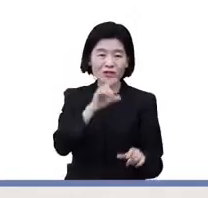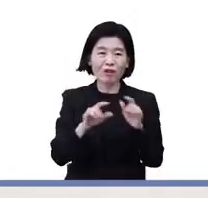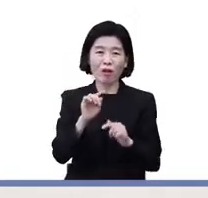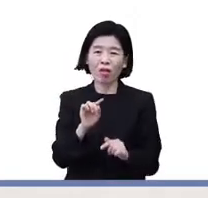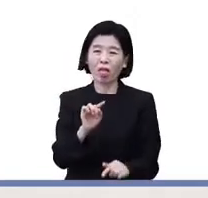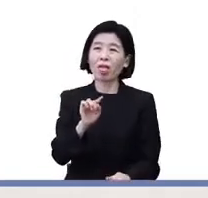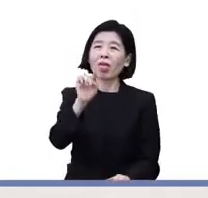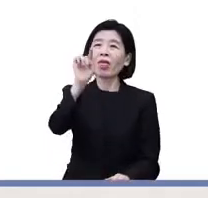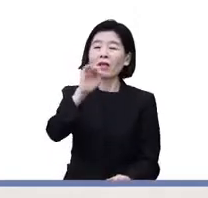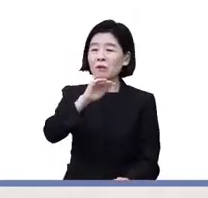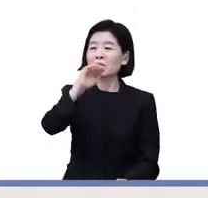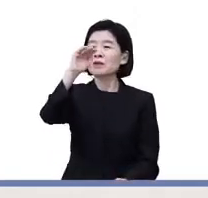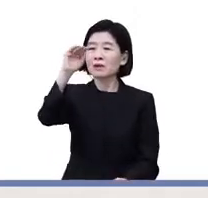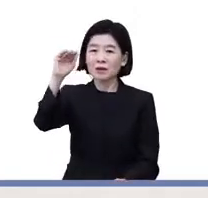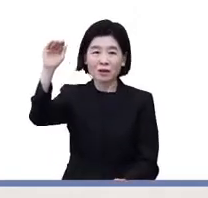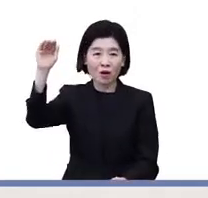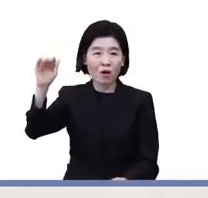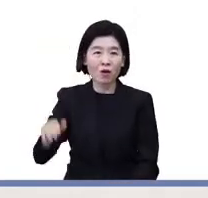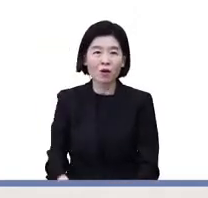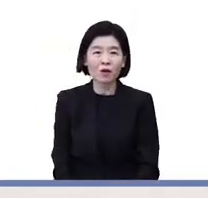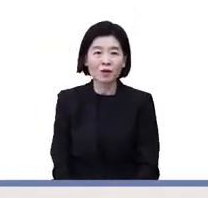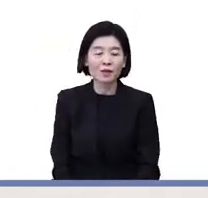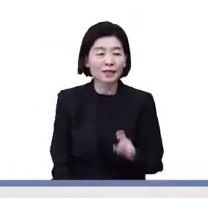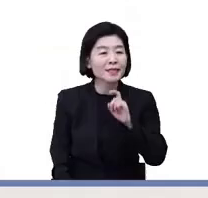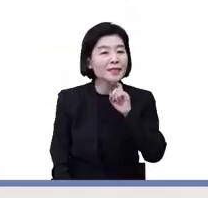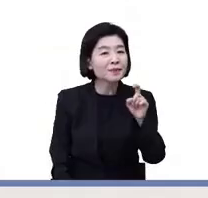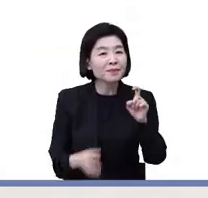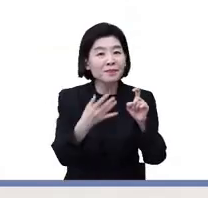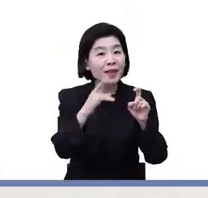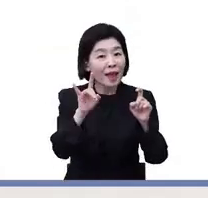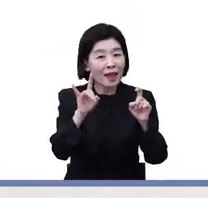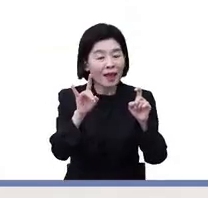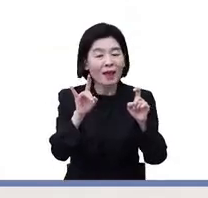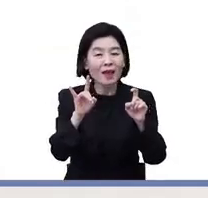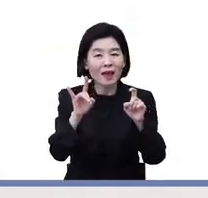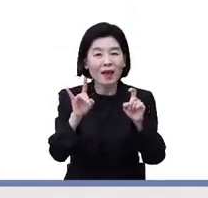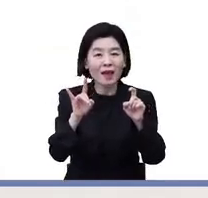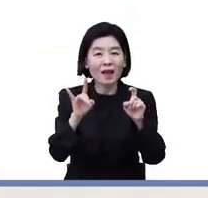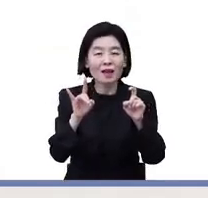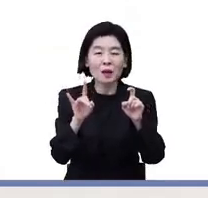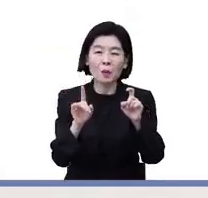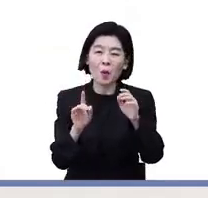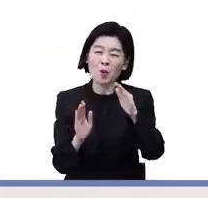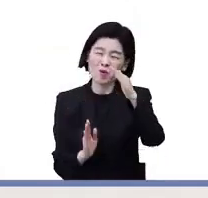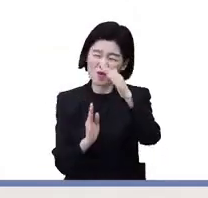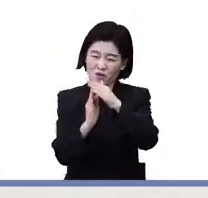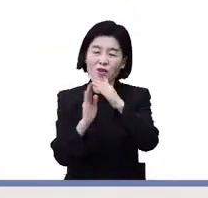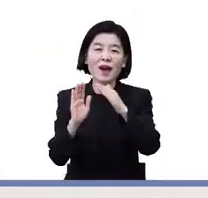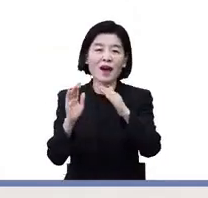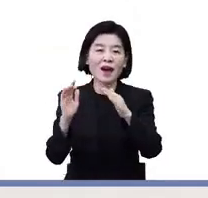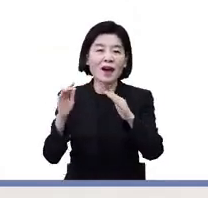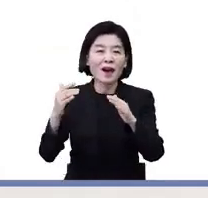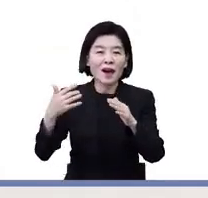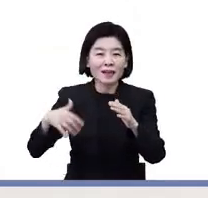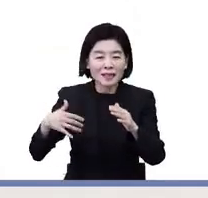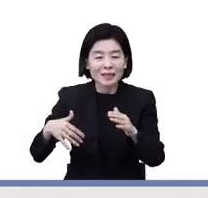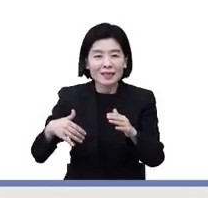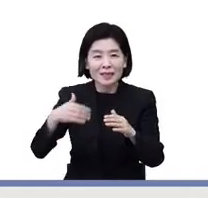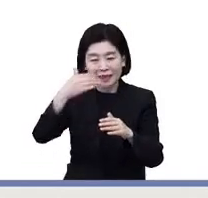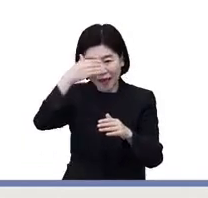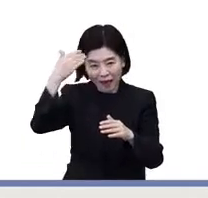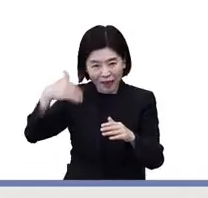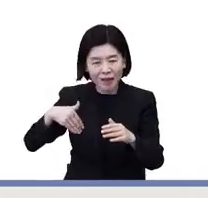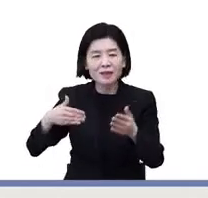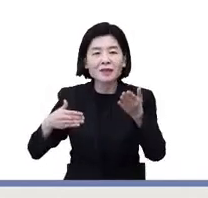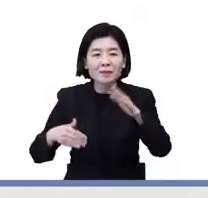것이고요. 60대를 보시면 10대를 보시면 그래도 분홍색 점이 꼭대기에 있지는 않습니다. 그래서